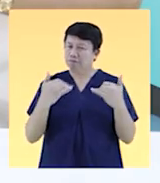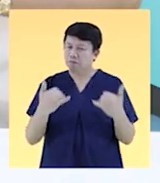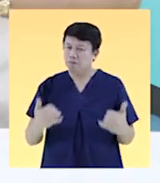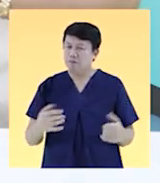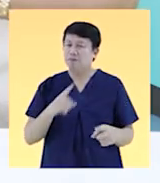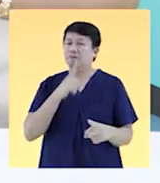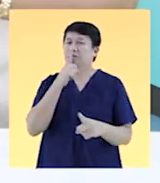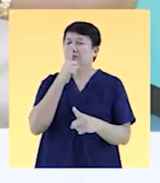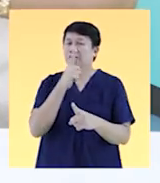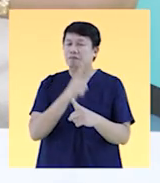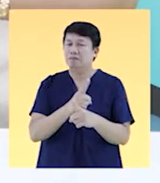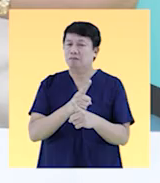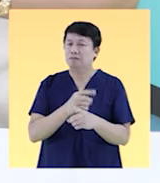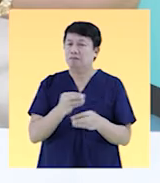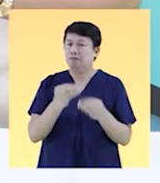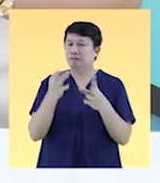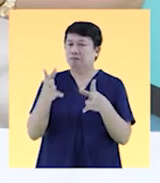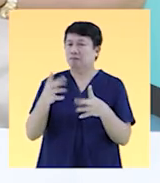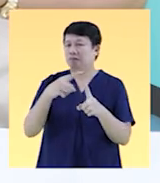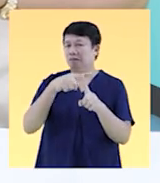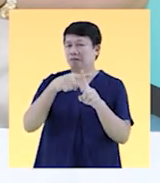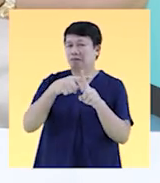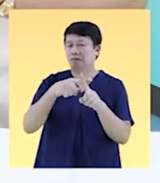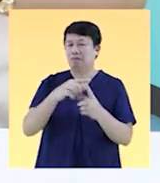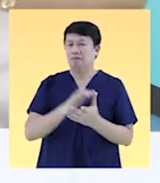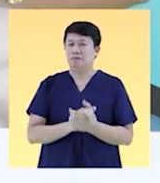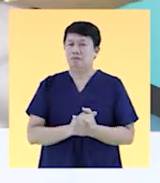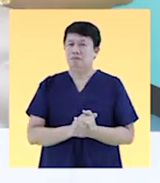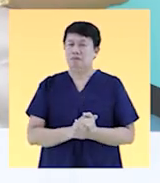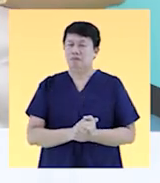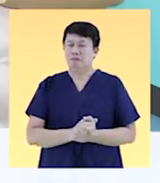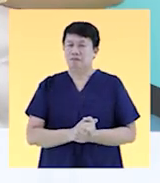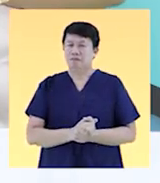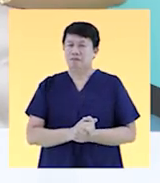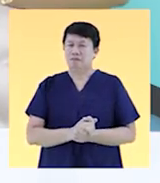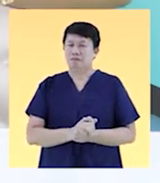ngayon kung tama ang given na inadd ninyo.